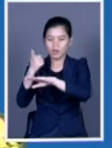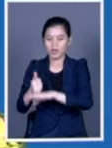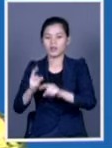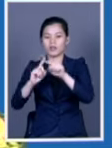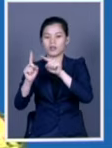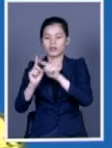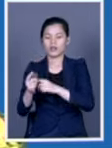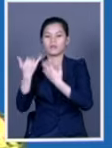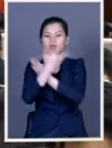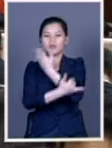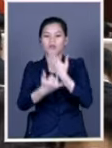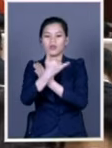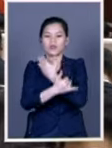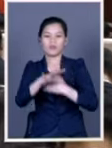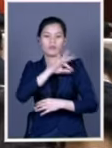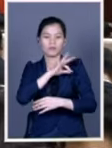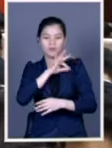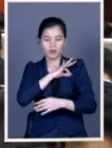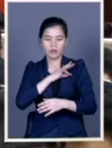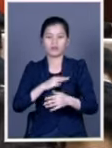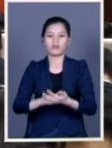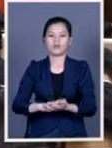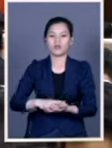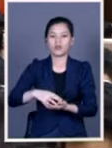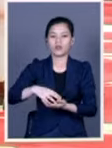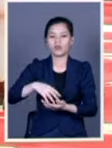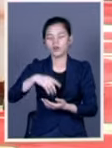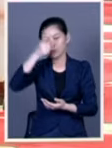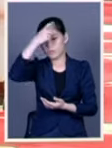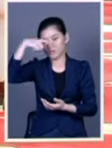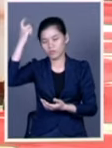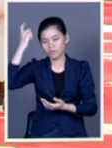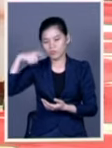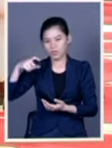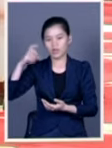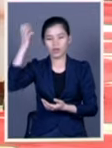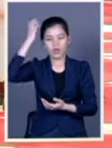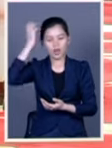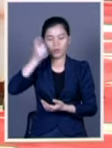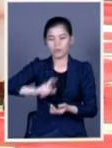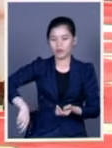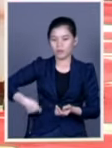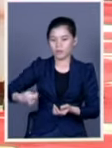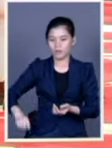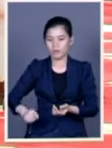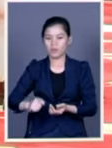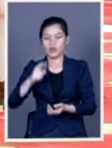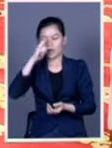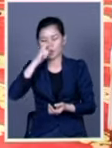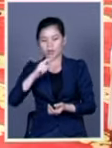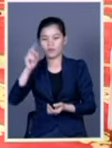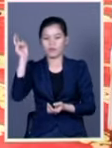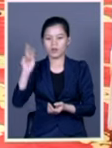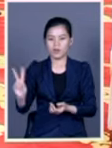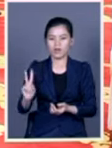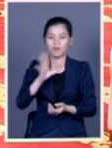ากประเทศสมาชิกอนุภาคพื้นแม่น้ำโขงกัมพูชาลาวเมียนมาไทยและเวียดนามรวมทั้งประธานธนาคารพัฒนา